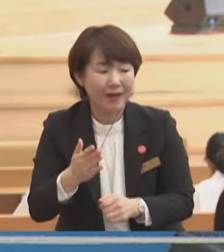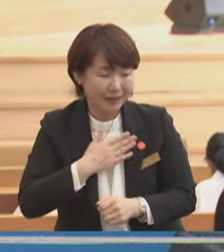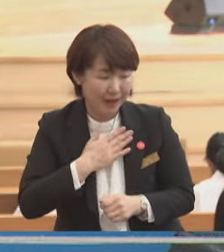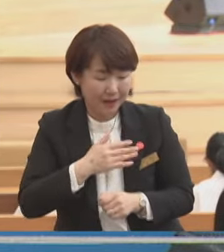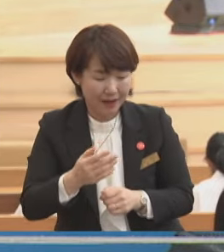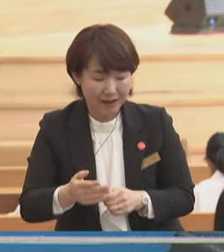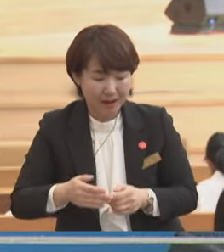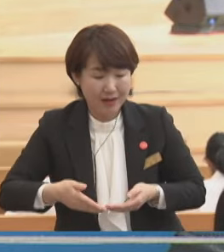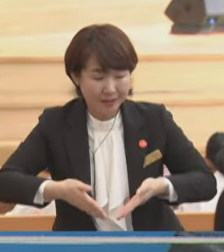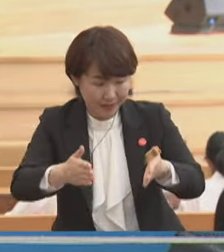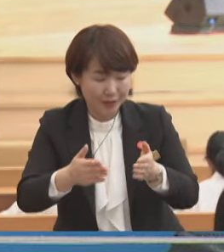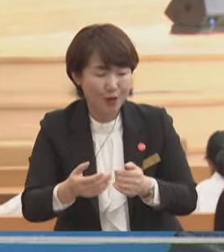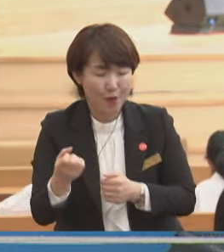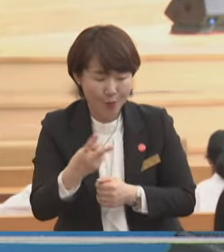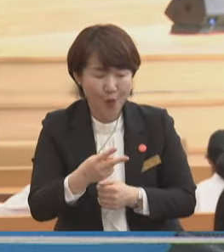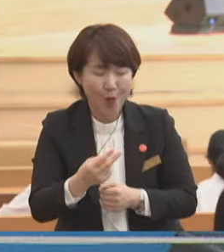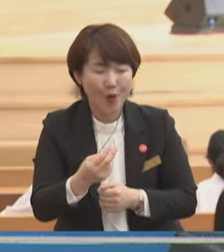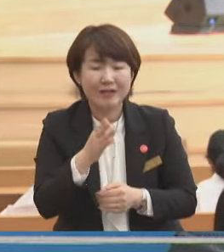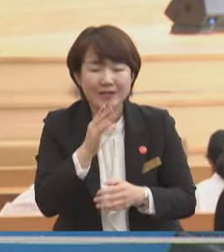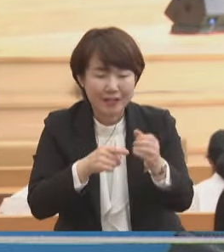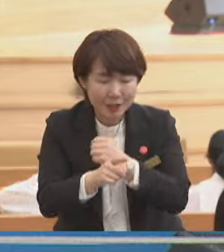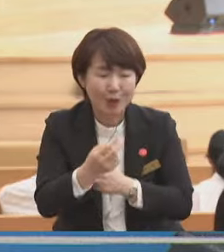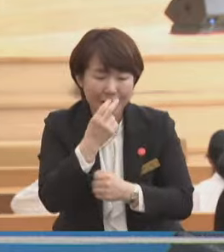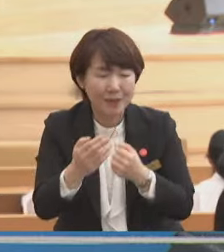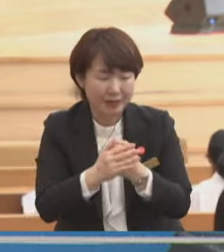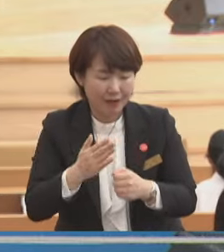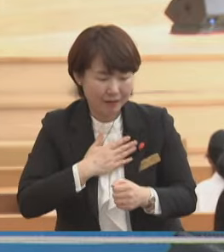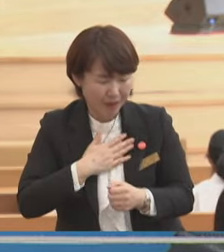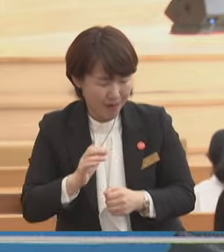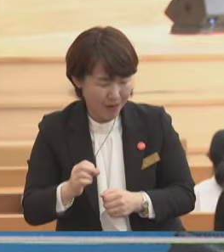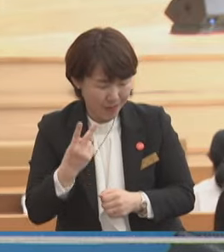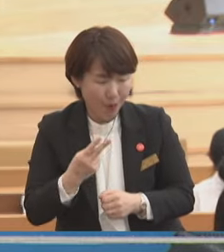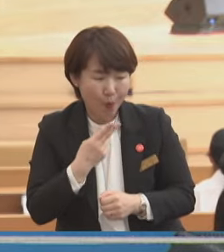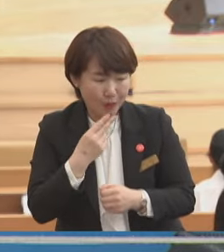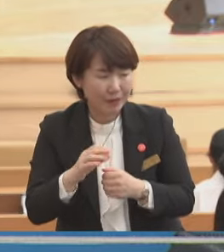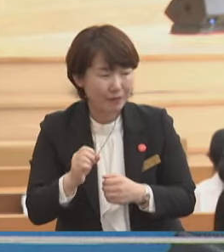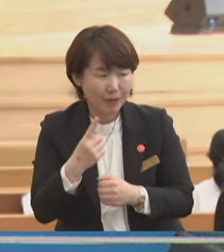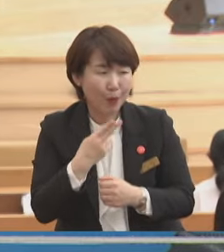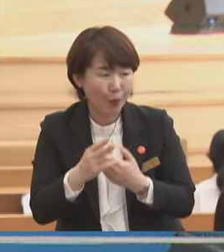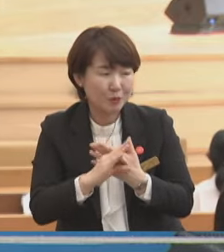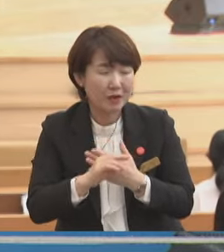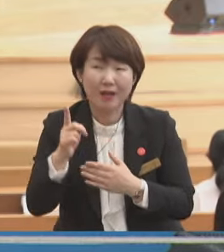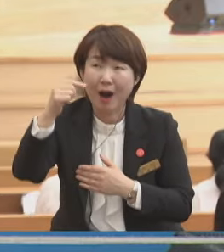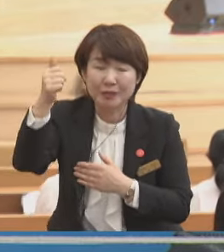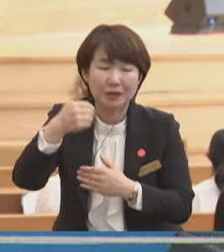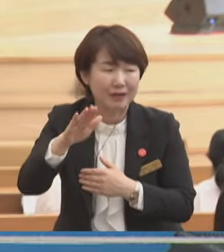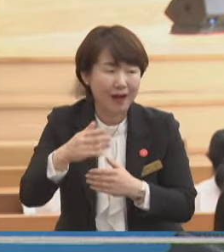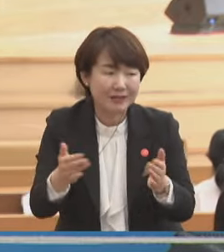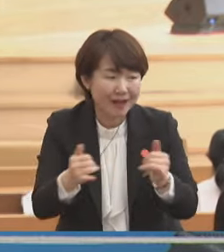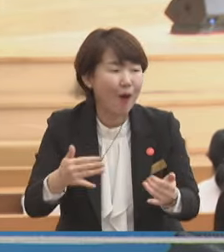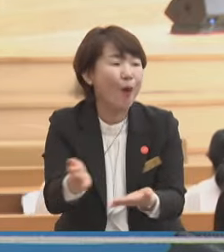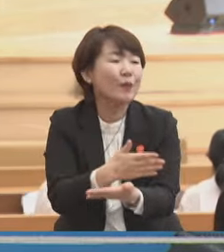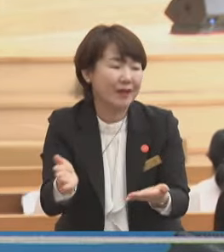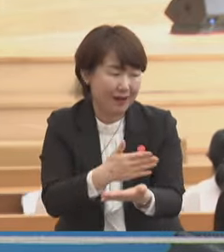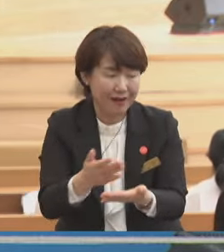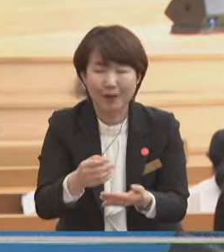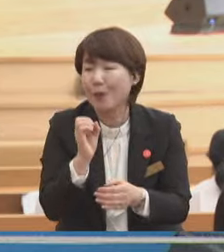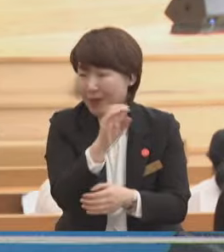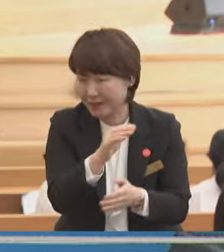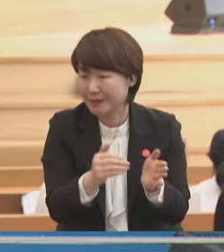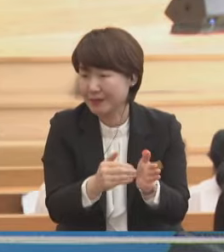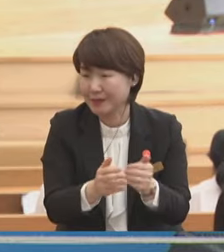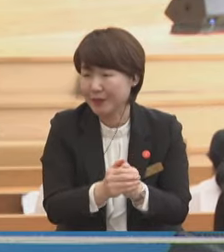길이요 진리요 생명이니 나로 말미암지 않고는 아버지께로 올 자가 없느니라 할렐루야 아멘